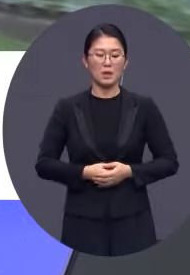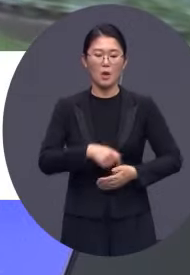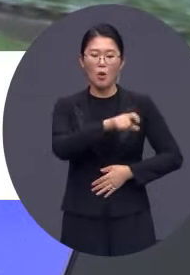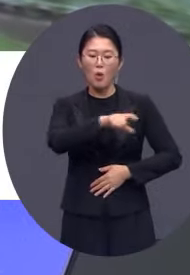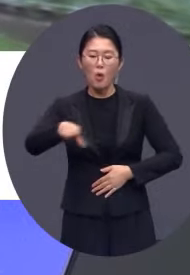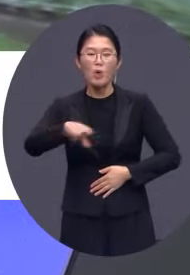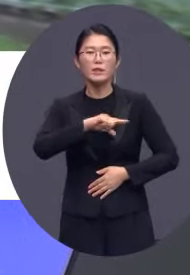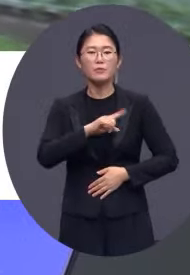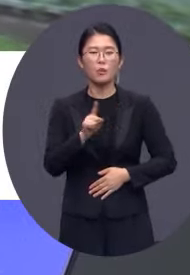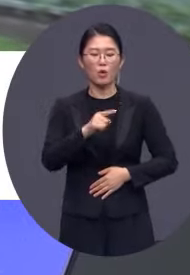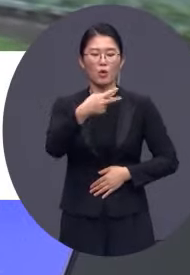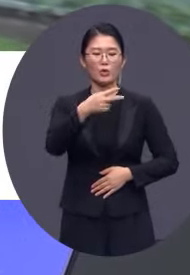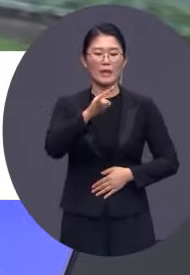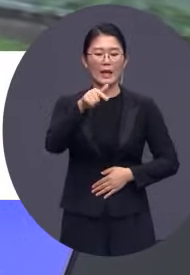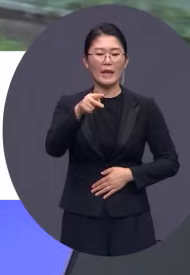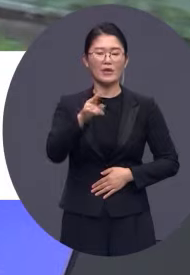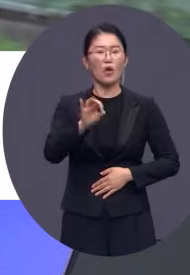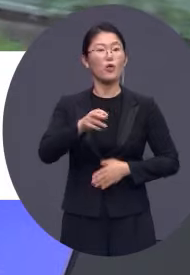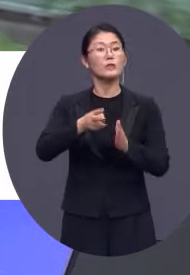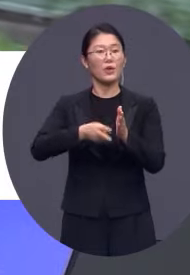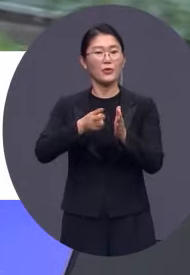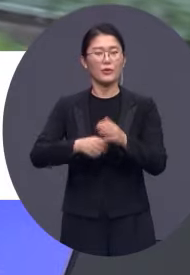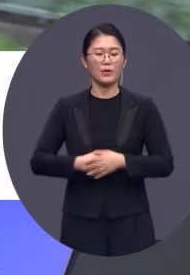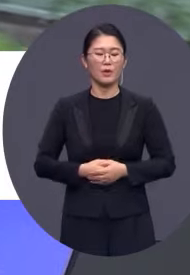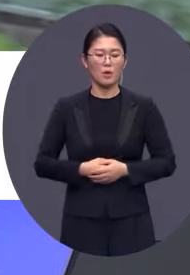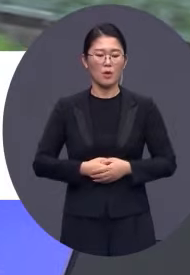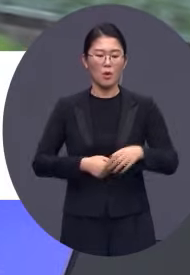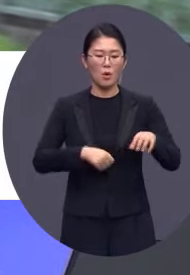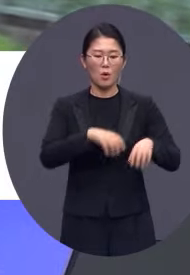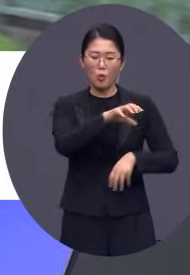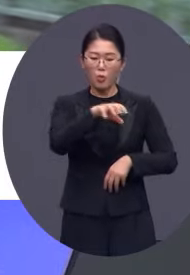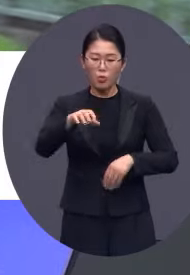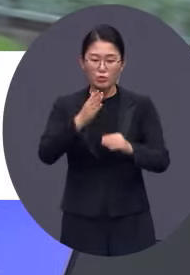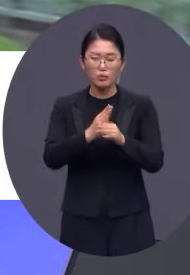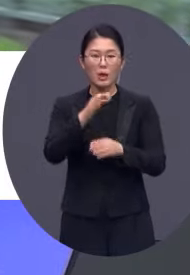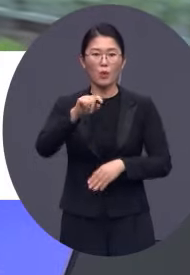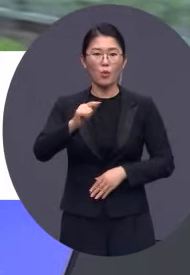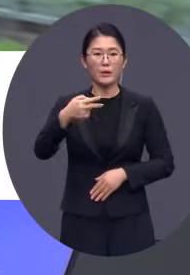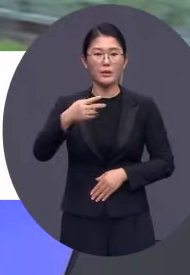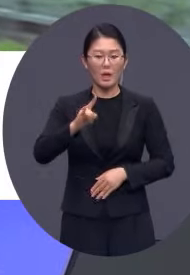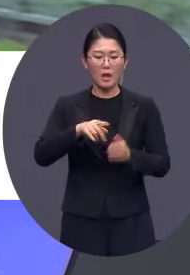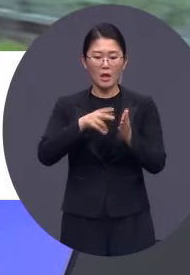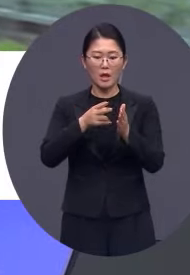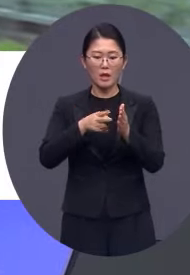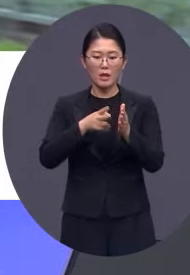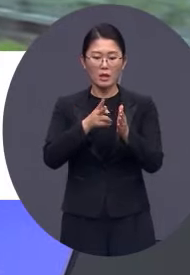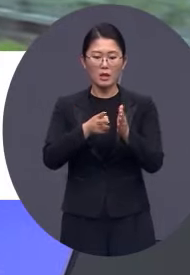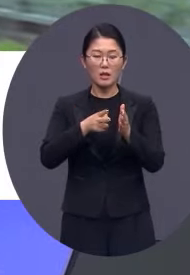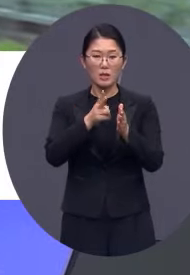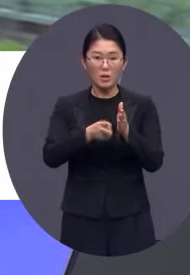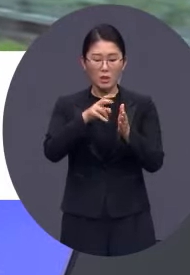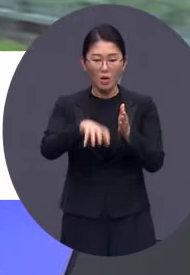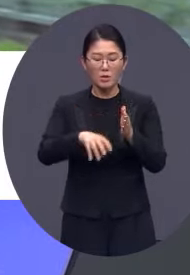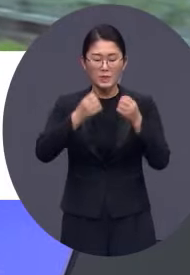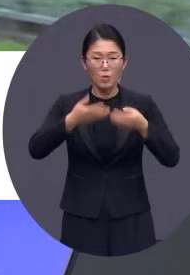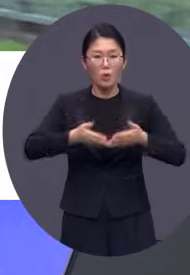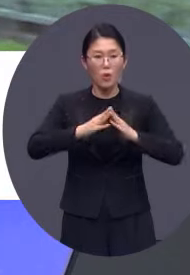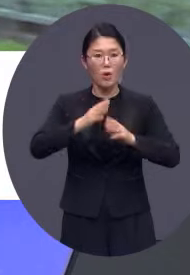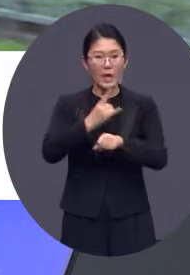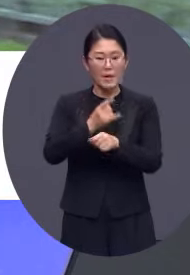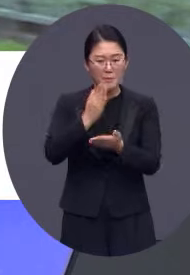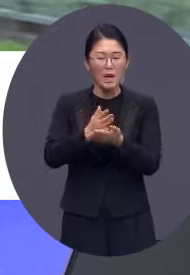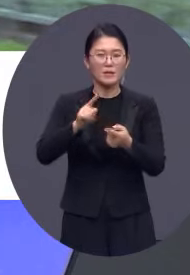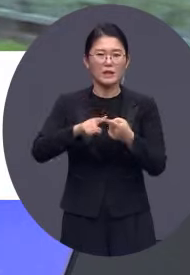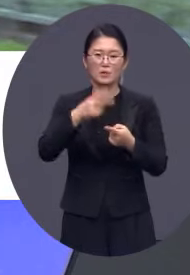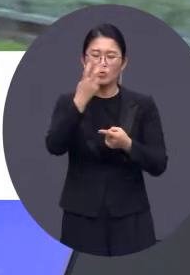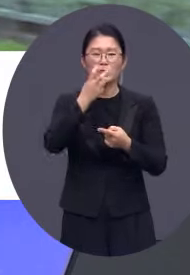이름은 대경선으로 결정됐는데요. 노선 중 원대역 신설 여부는 빠르면 이달 말 발표될 예정인데 현재 마무리 검토 작업이